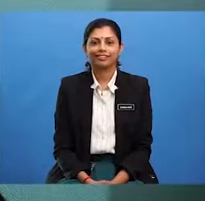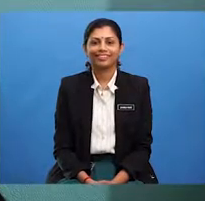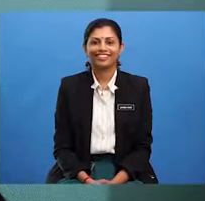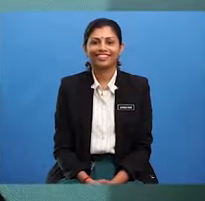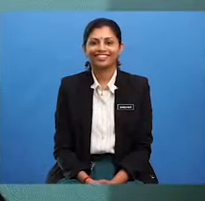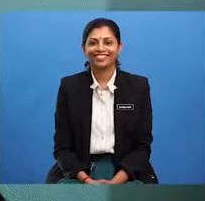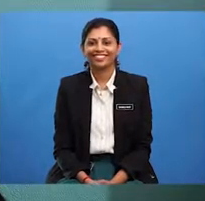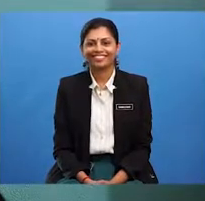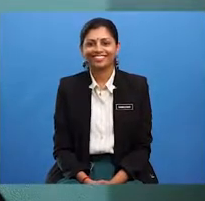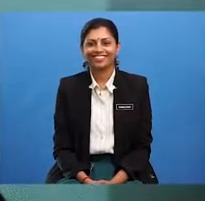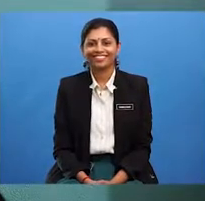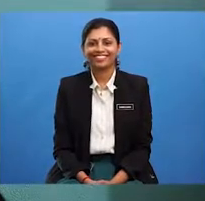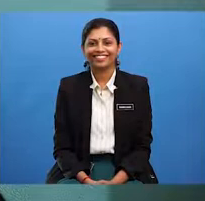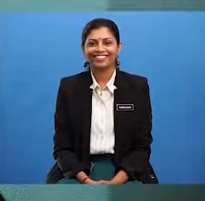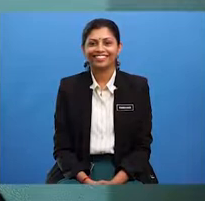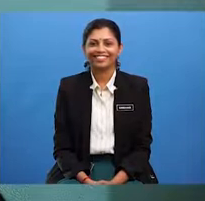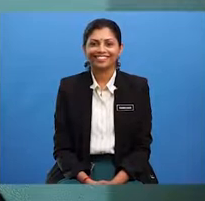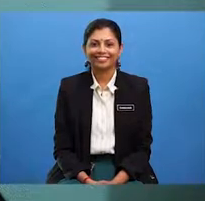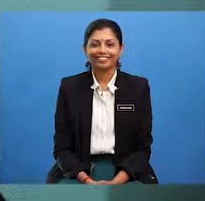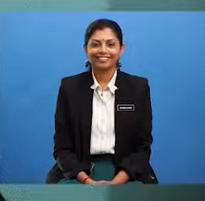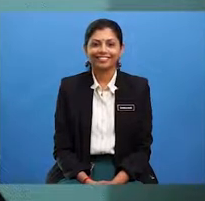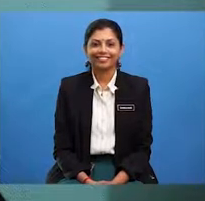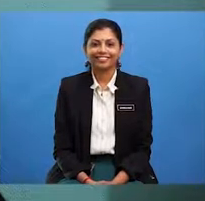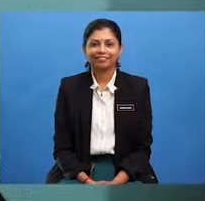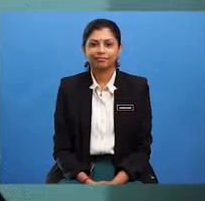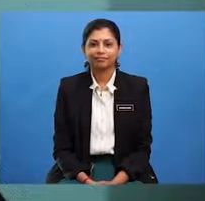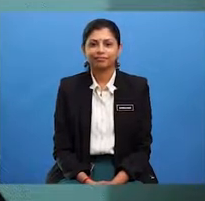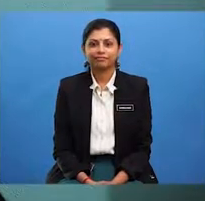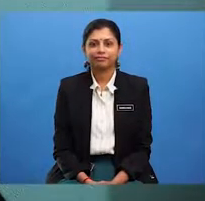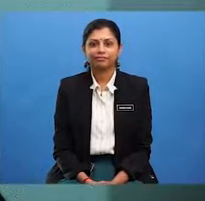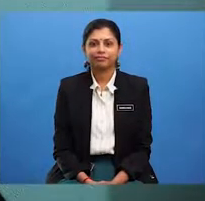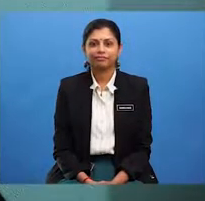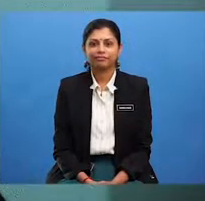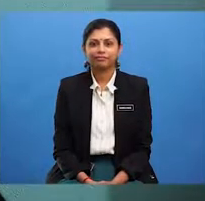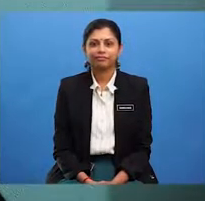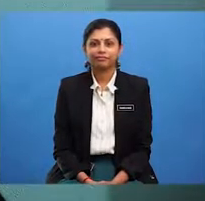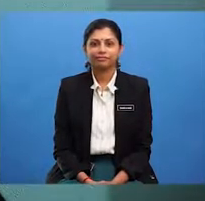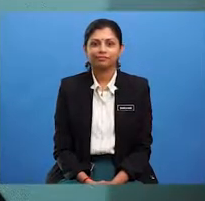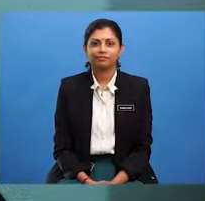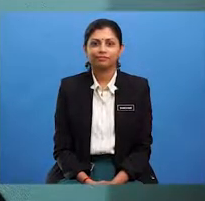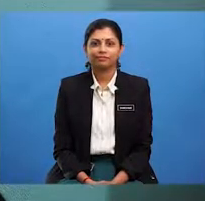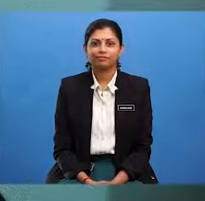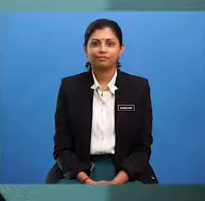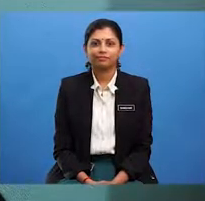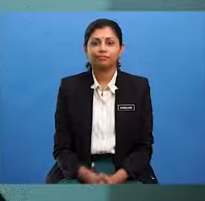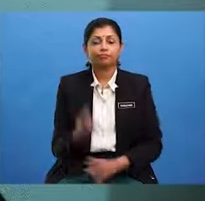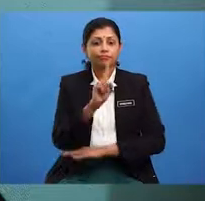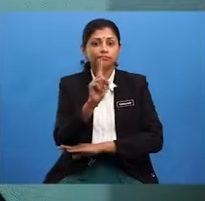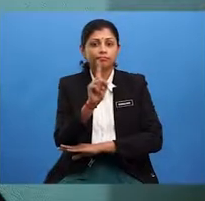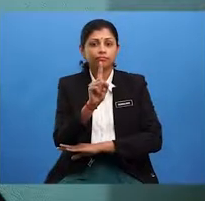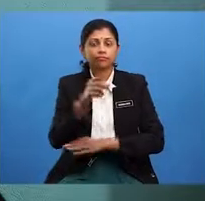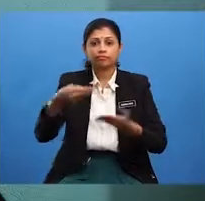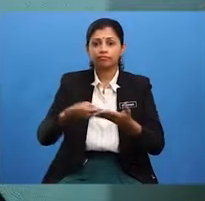Eh, mengapa? Ketiga-tiga sudu ini berbeza jenis. Sudu yang manakah yang patut cikgu